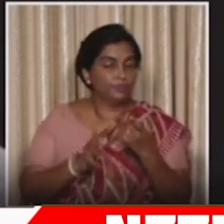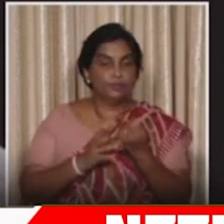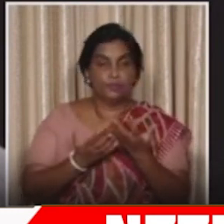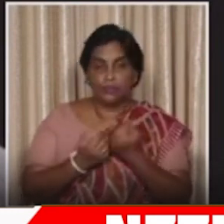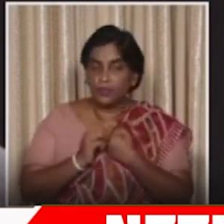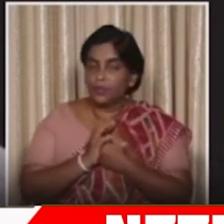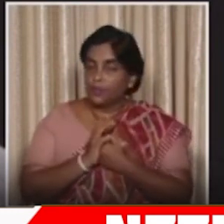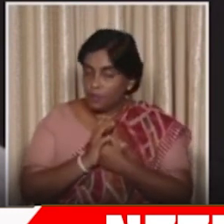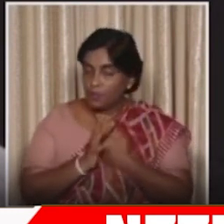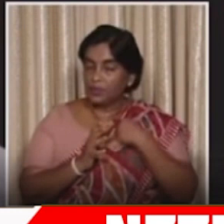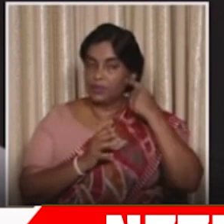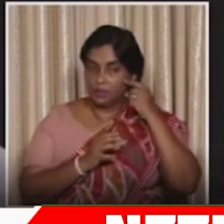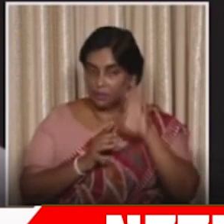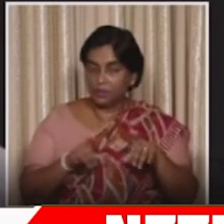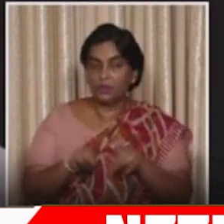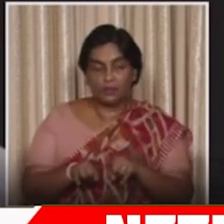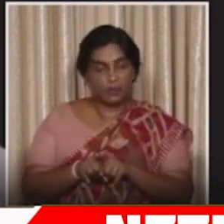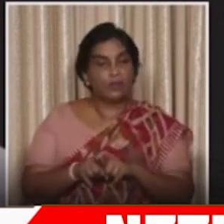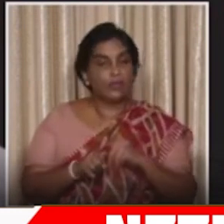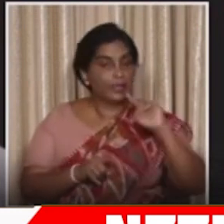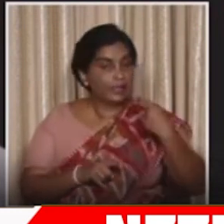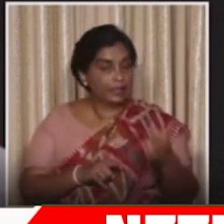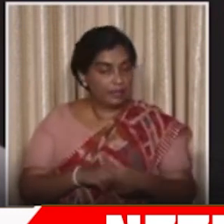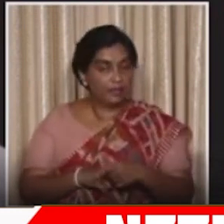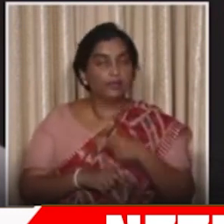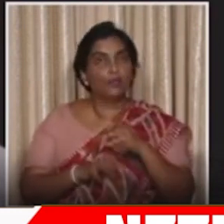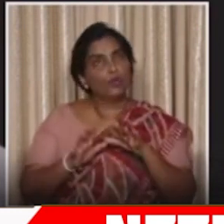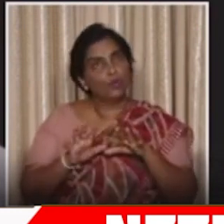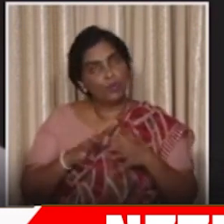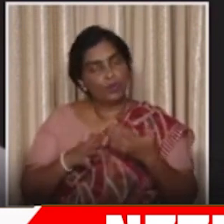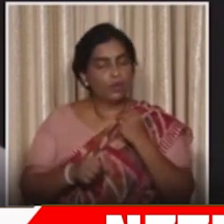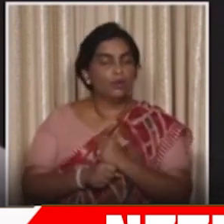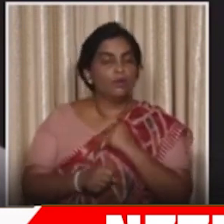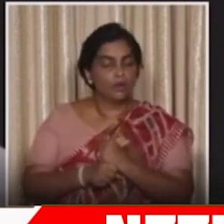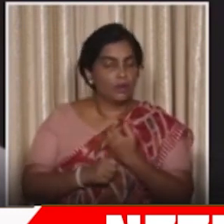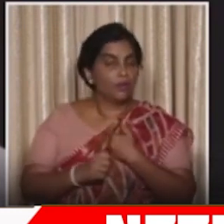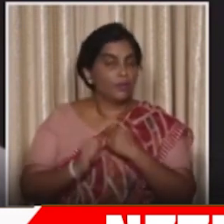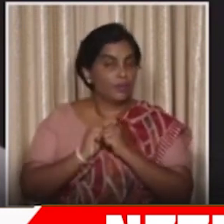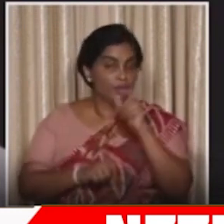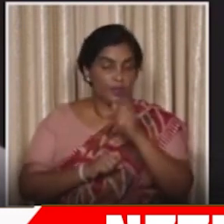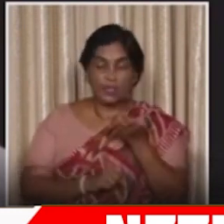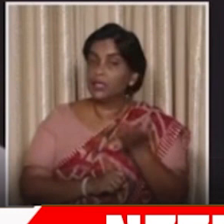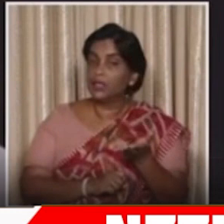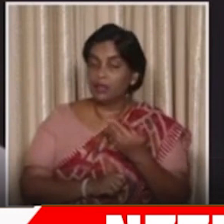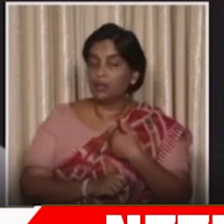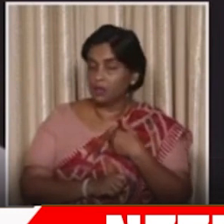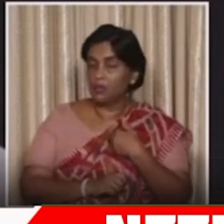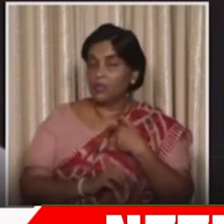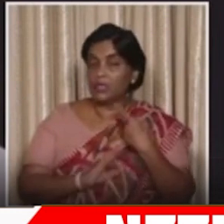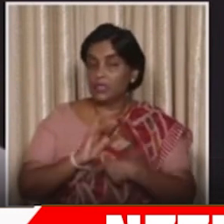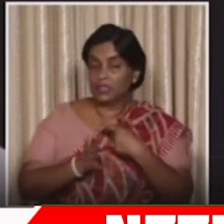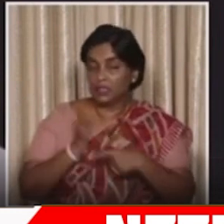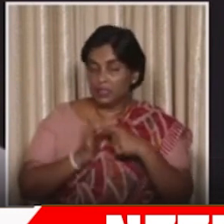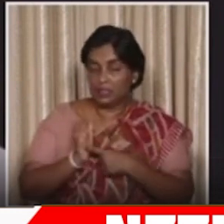අපි ඒක ගෞරවයෙන් සිහිපත් කරනවා වගේම හෙට දවසේදී ඕනෑම රාජ්‍යයකින් අපෙන් ශ්‍රමිකයන් ඉල්ලද්දී අපිට